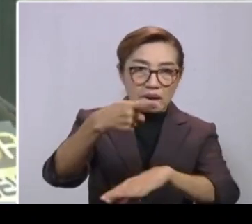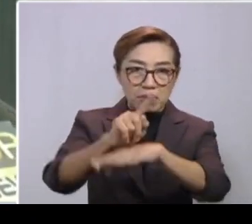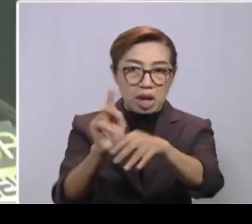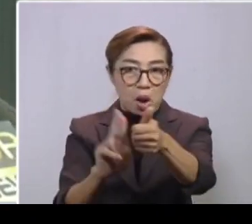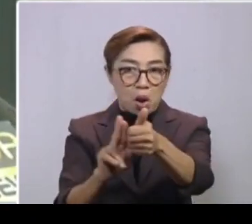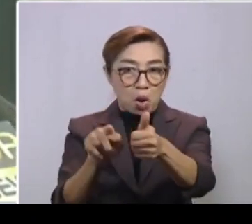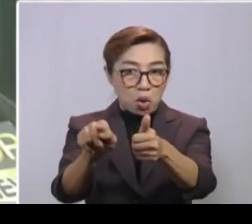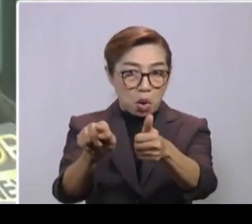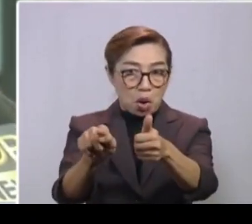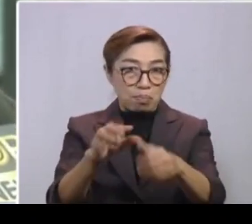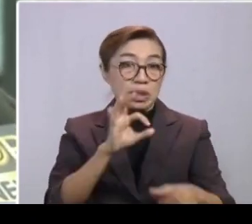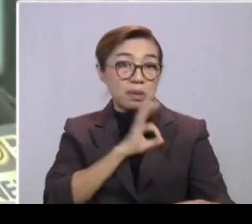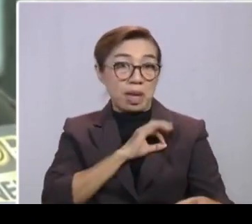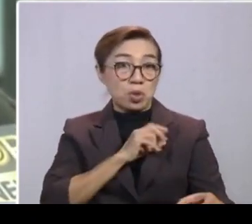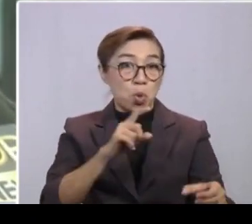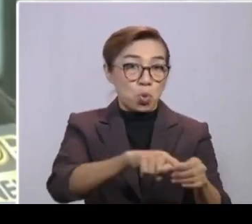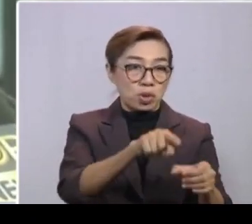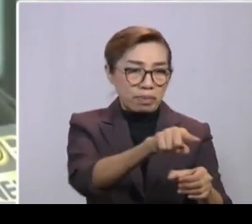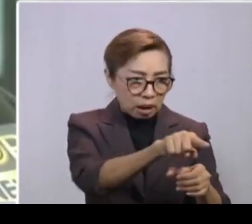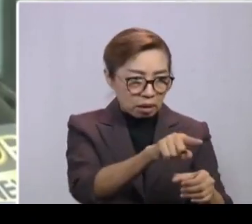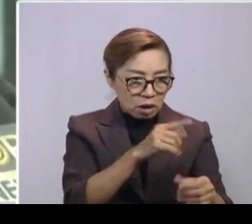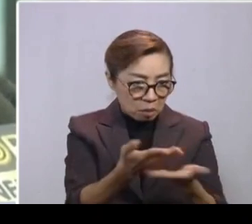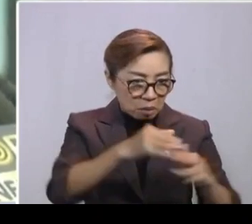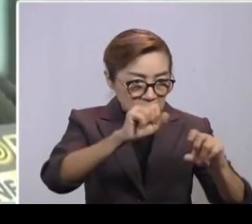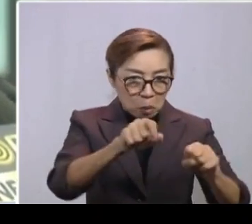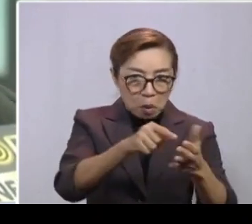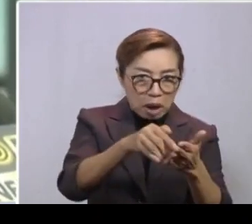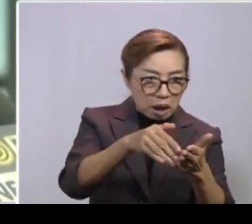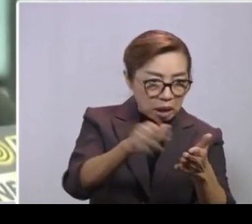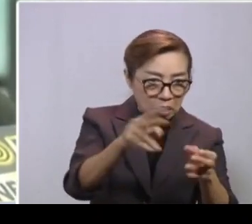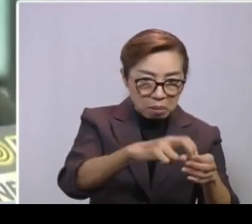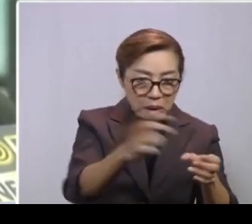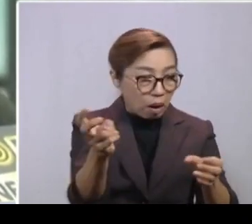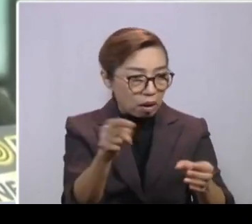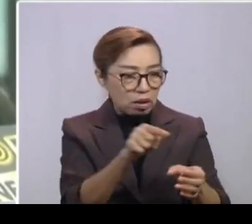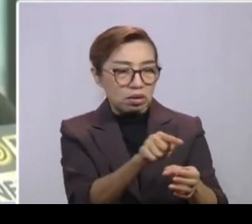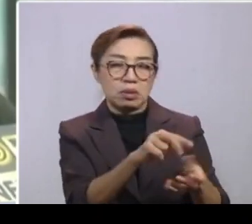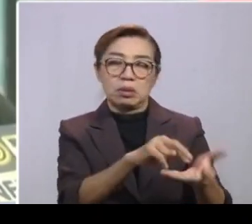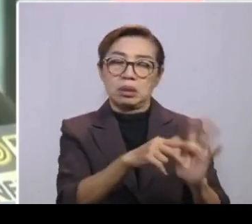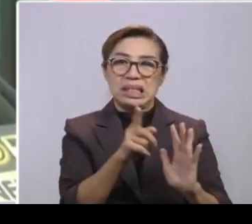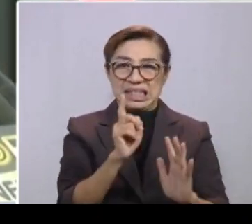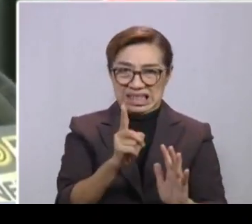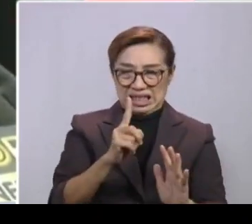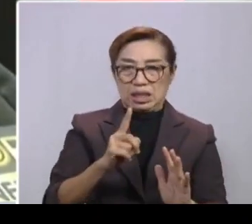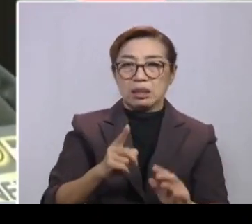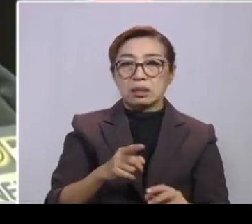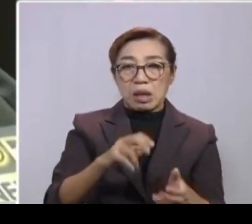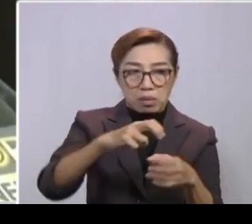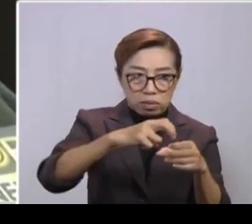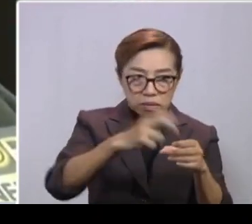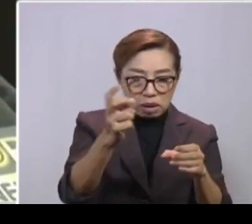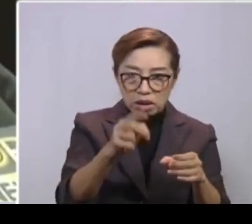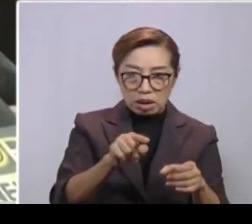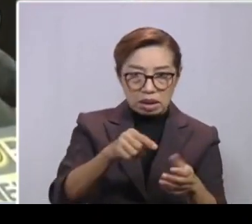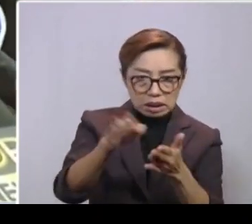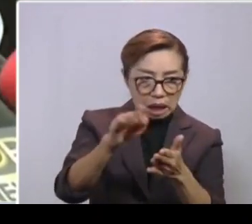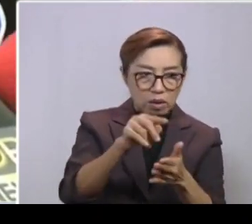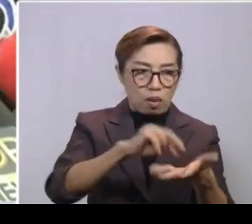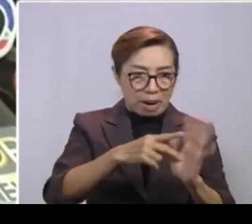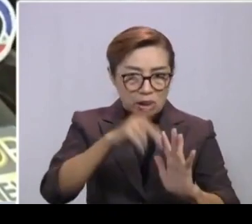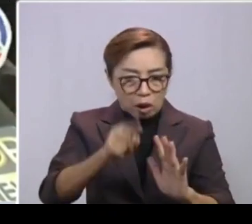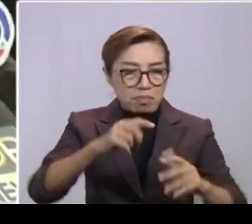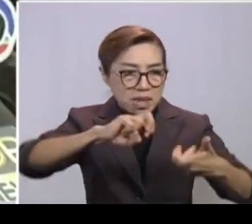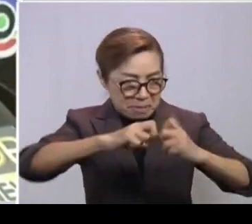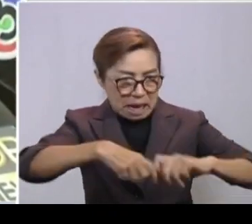การเป็นสมาชิกพรรคตามหลักการควรจะเป็นเรื่องของความขัดแย้งที่สมาชิกไม่สามารถทำงานร่วมกับพรรคได้พอเป็นแบบนี้ก็ต้องไปหา